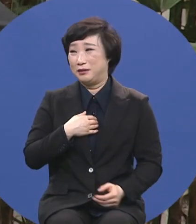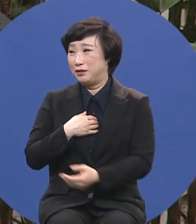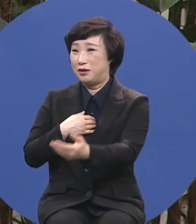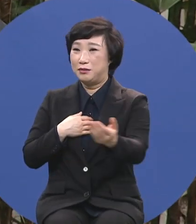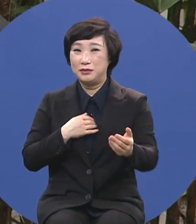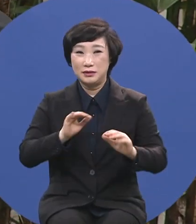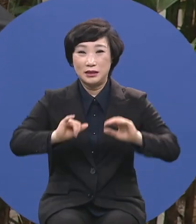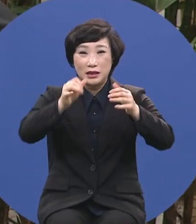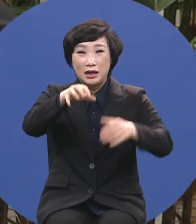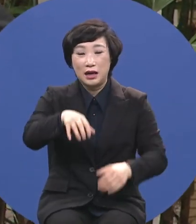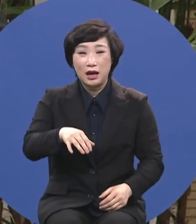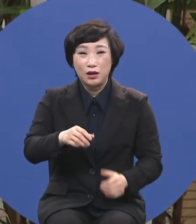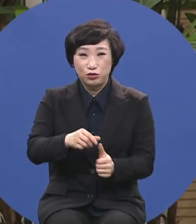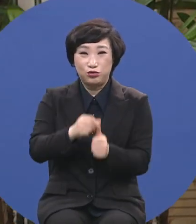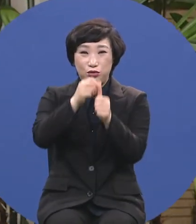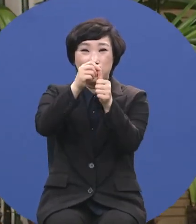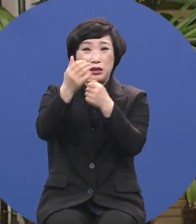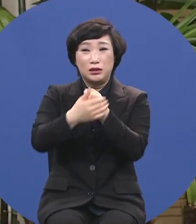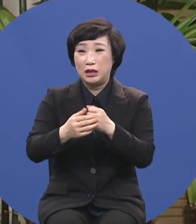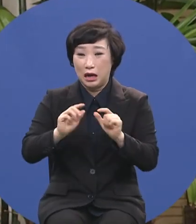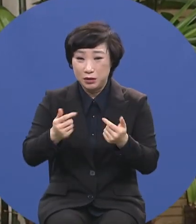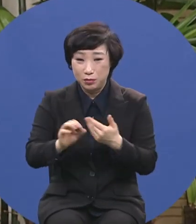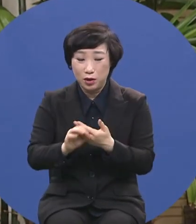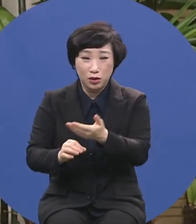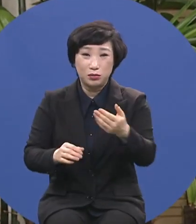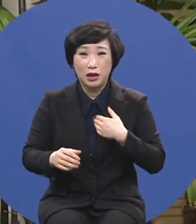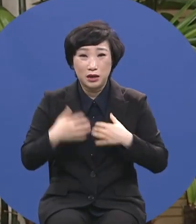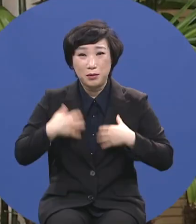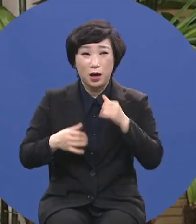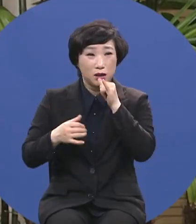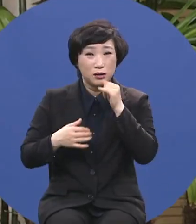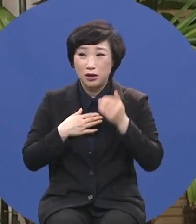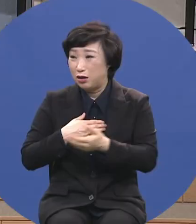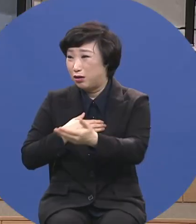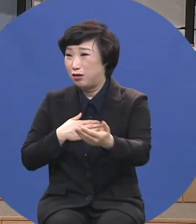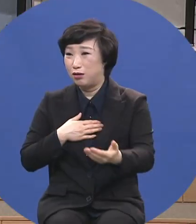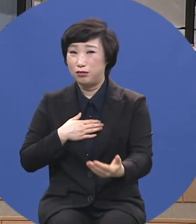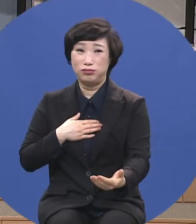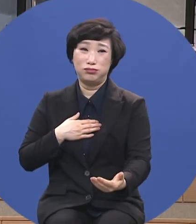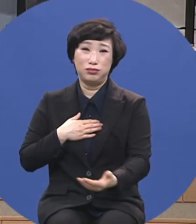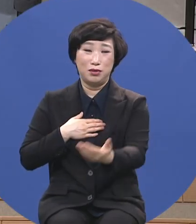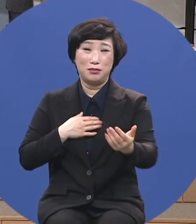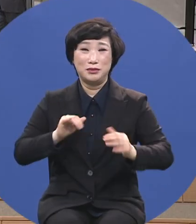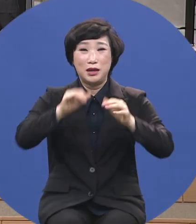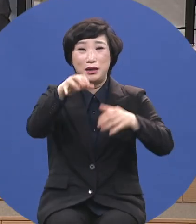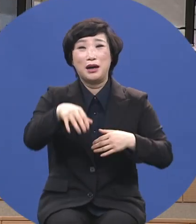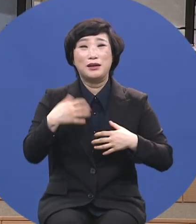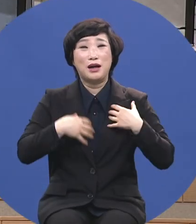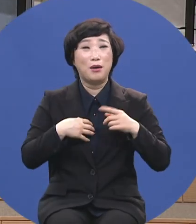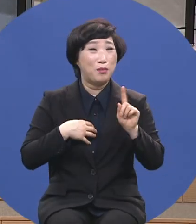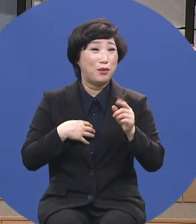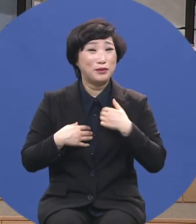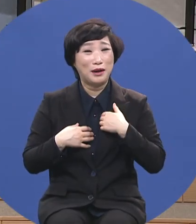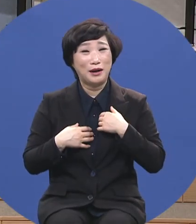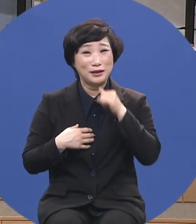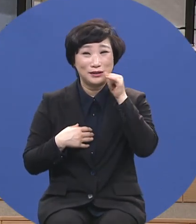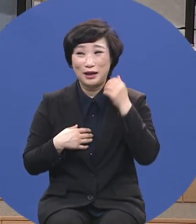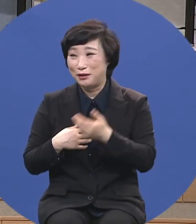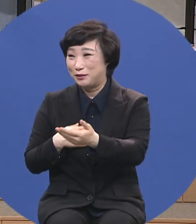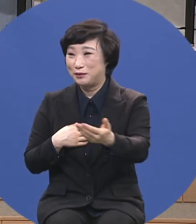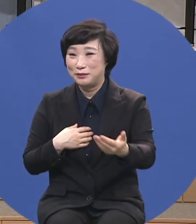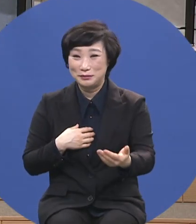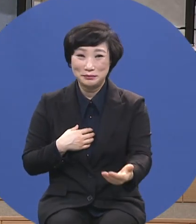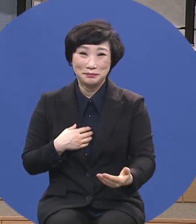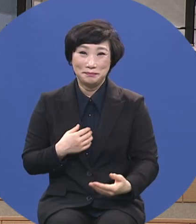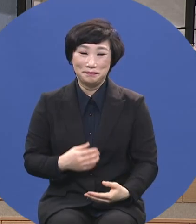여러분 세상에서 구원의 은혜가 아니면 기뻐할 일이 어딨냐니까. 세상에 무슨 낙으로 사냐니까. 내가 무슨 낙.